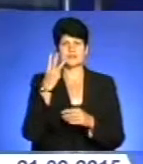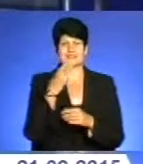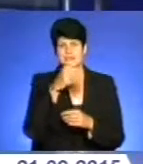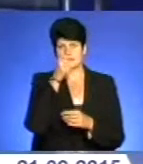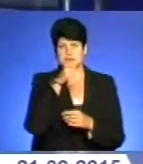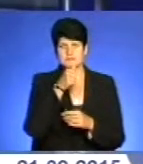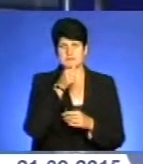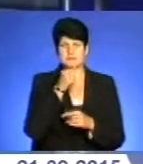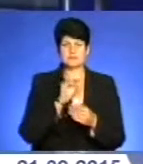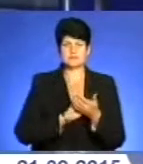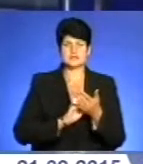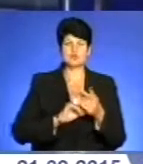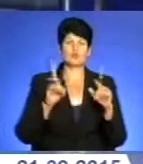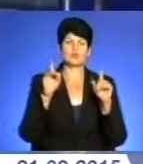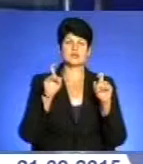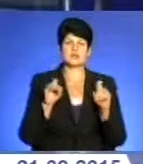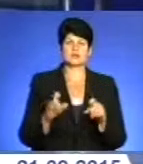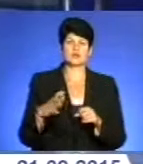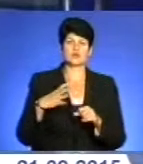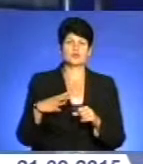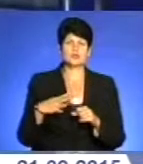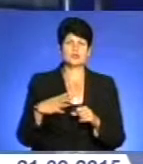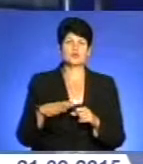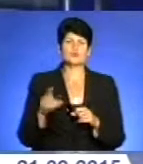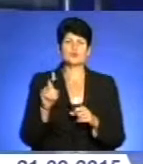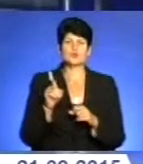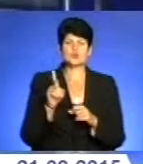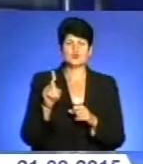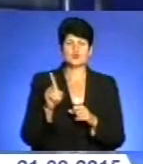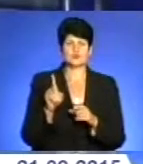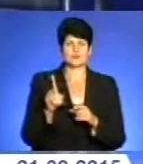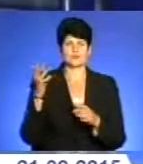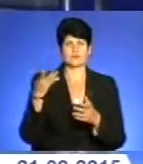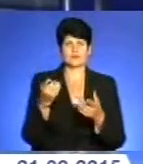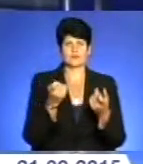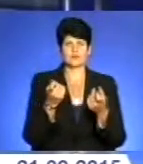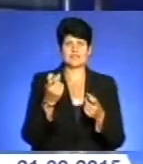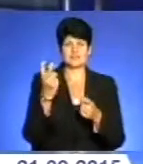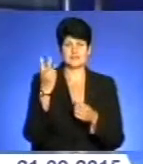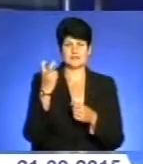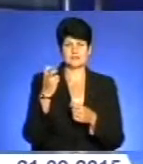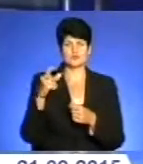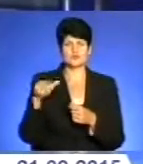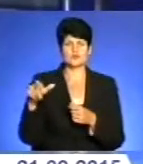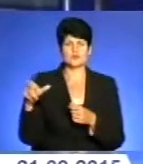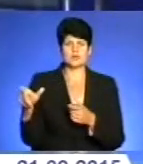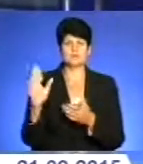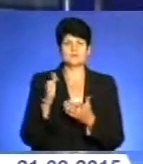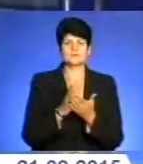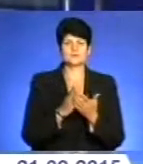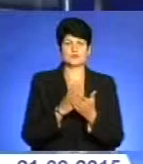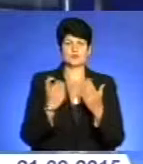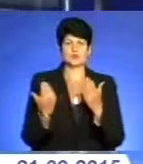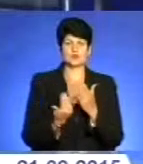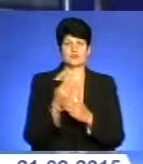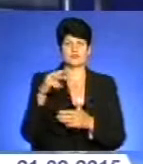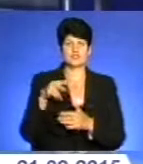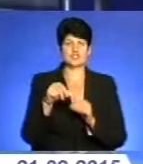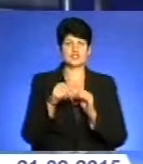і складатимуть тести. Очікується, що до лав патрульної поліції залучать понад 200 осіб, які приступлять до несення служби з нового